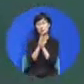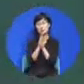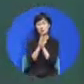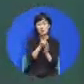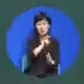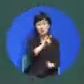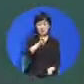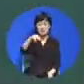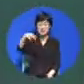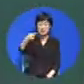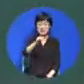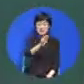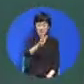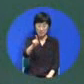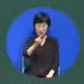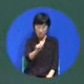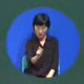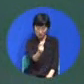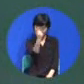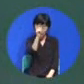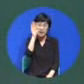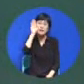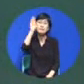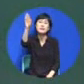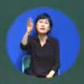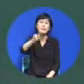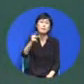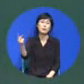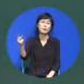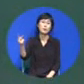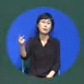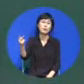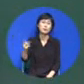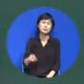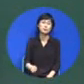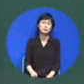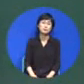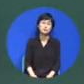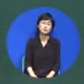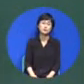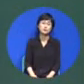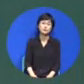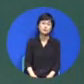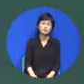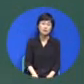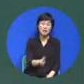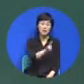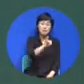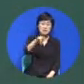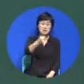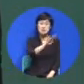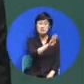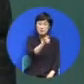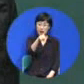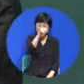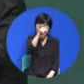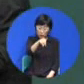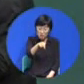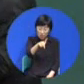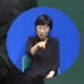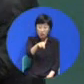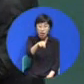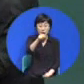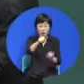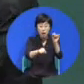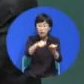거예요. That's what Mizpah 하나님이 was. 그냥 그게 아니고 미스바에서 뭐 했단 말입니까? What